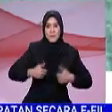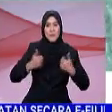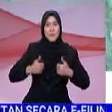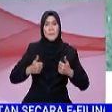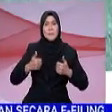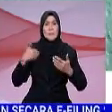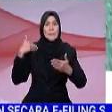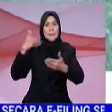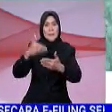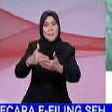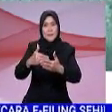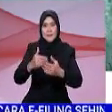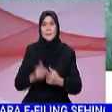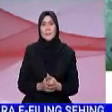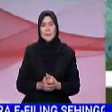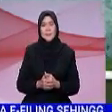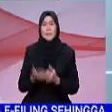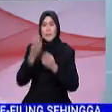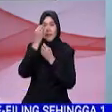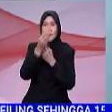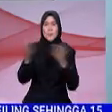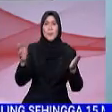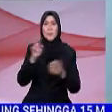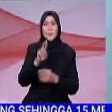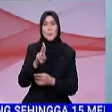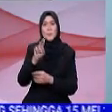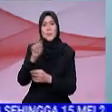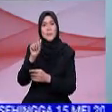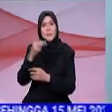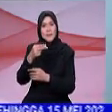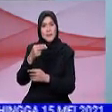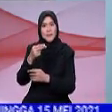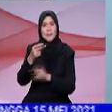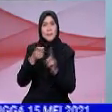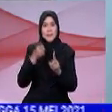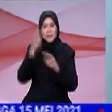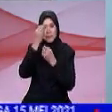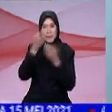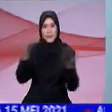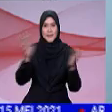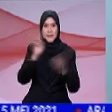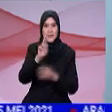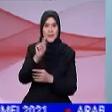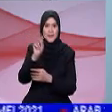yang hampir tiba. Laporan Rusia Abdul Hamid, Berita RTM.